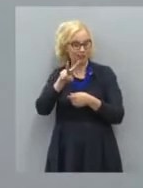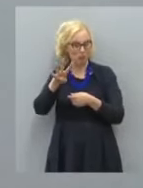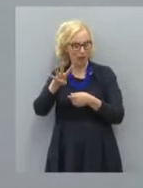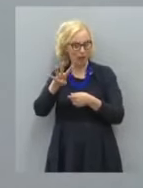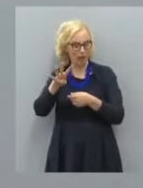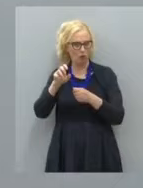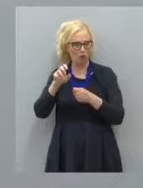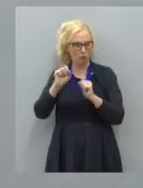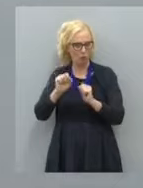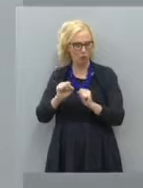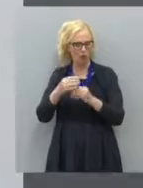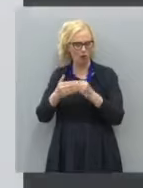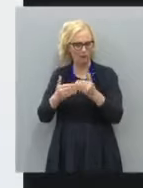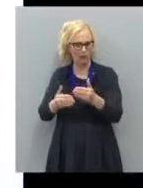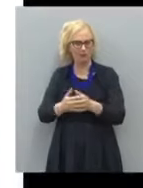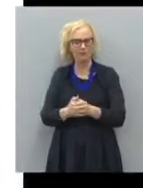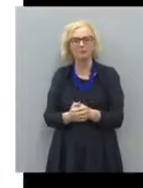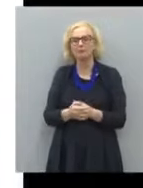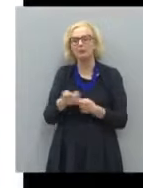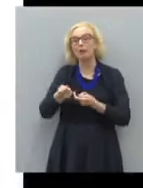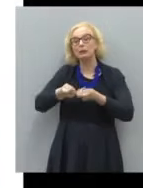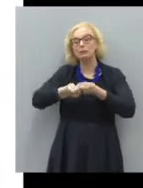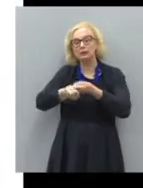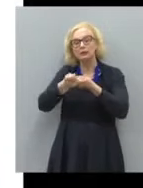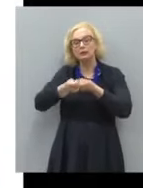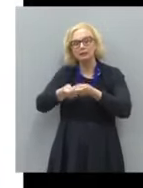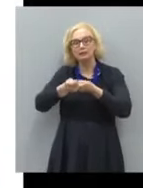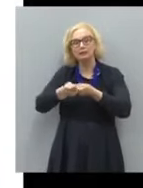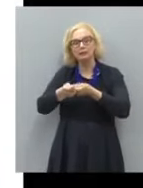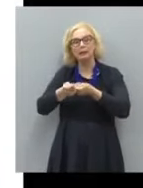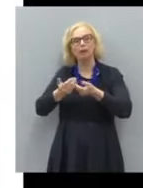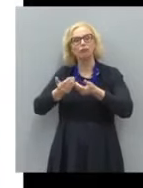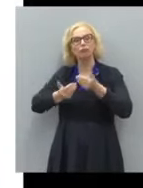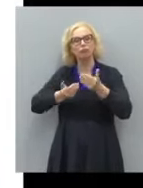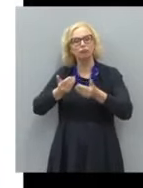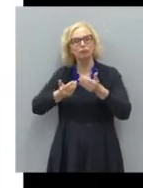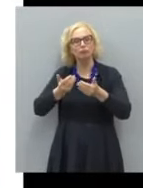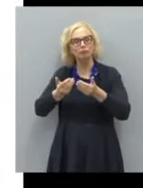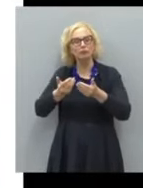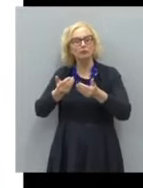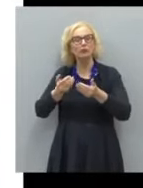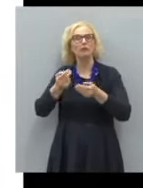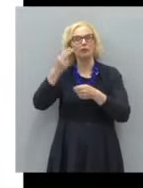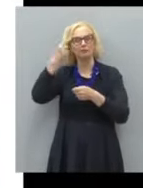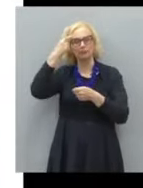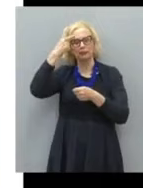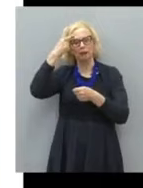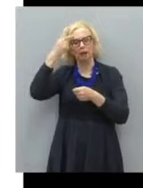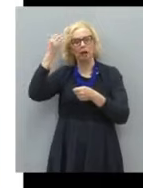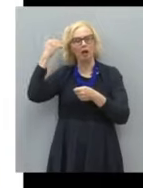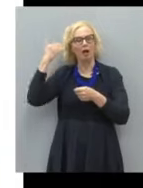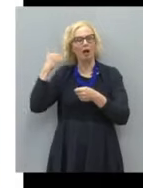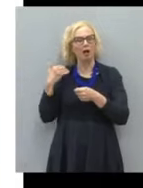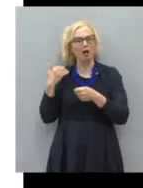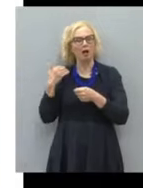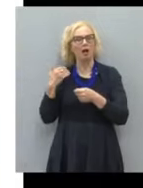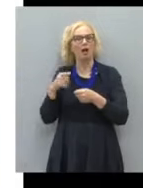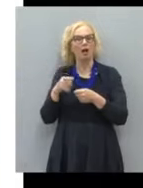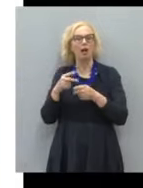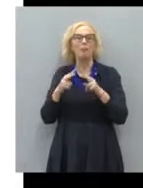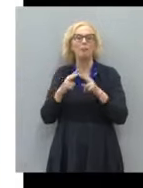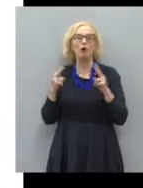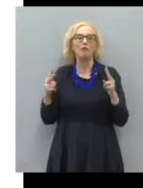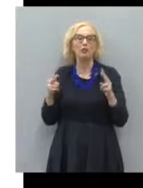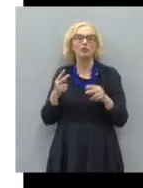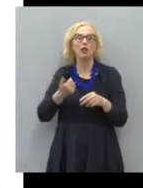cresciuto questo questa spinta se andiamo a considerare gli arretrati che spettano alla provincia autonoma